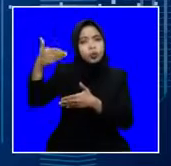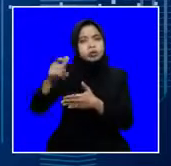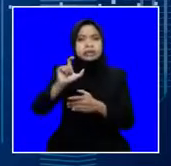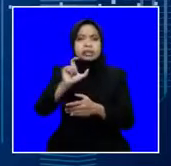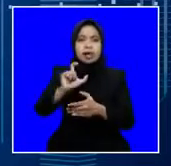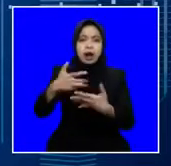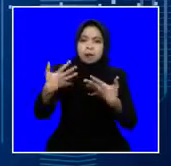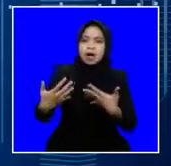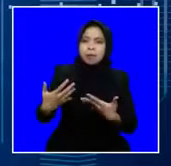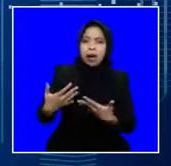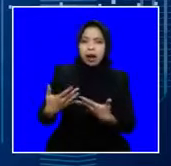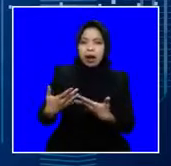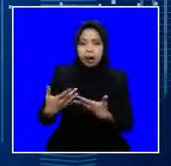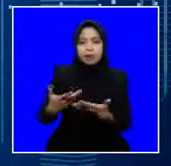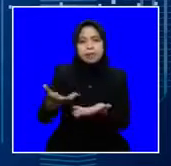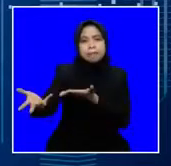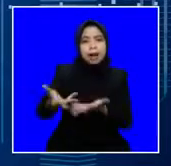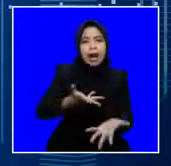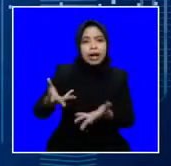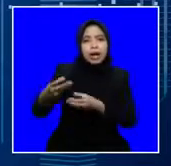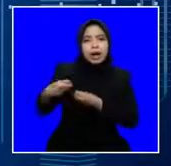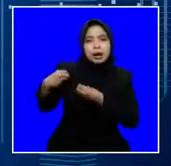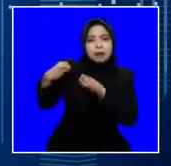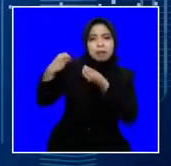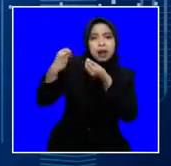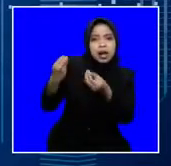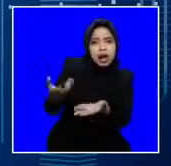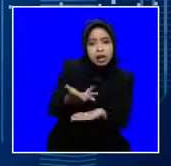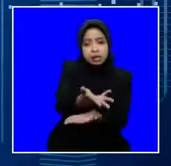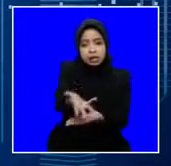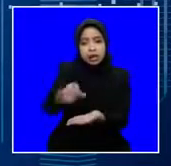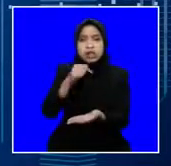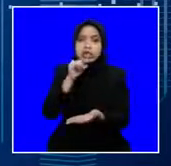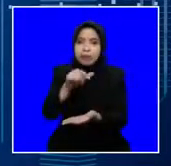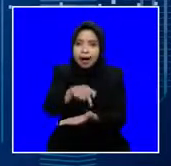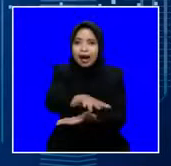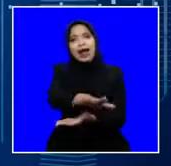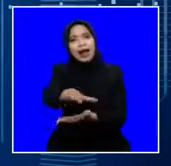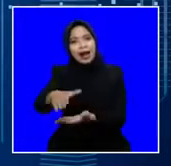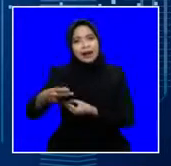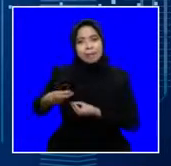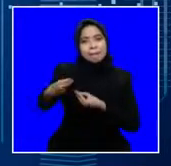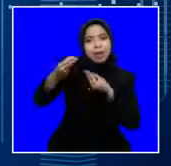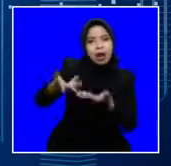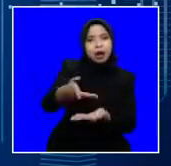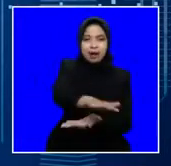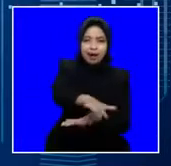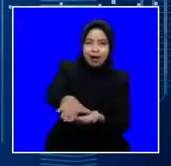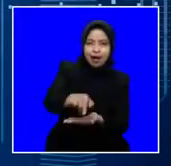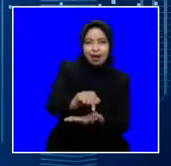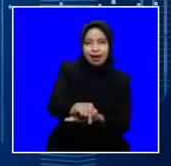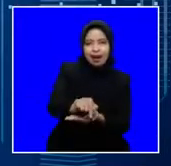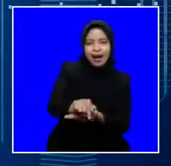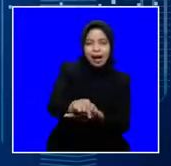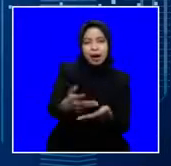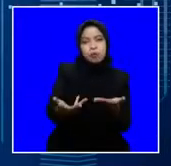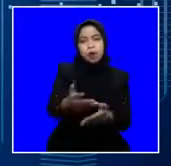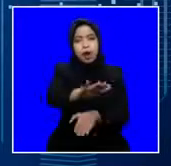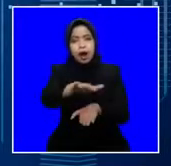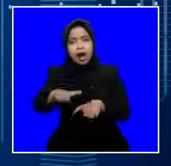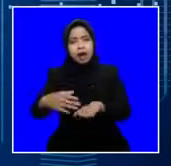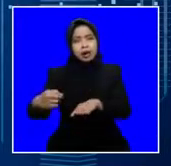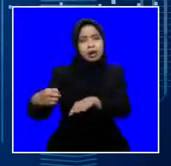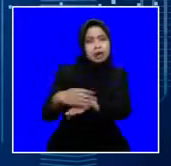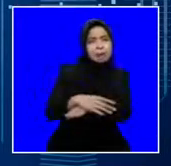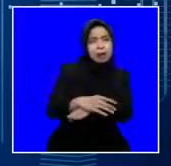bisa memberikan pelayanan pendidikan kepada seluruh murid-murid kita agar mereka tidak mengalami